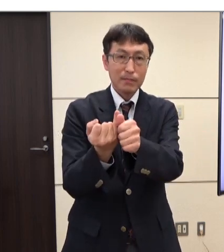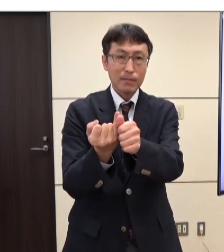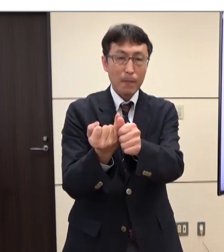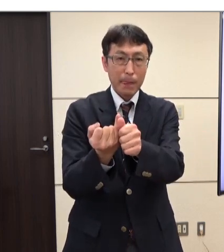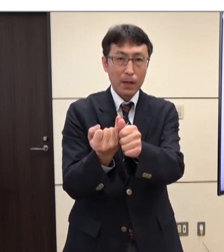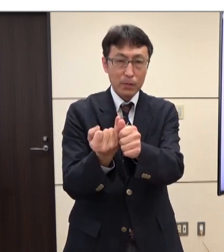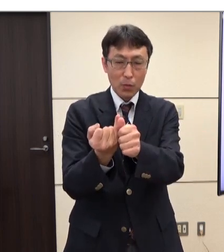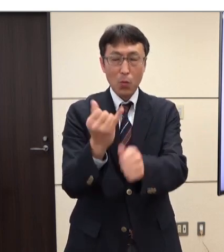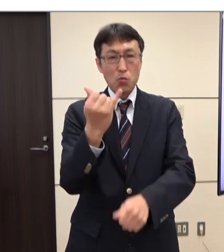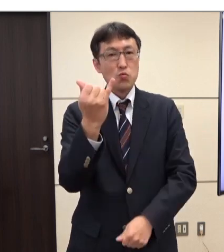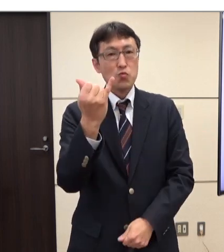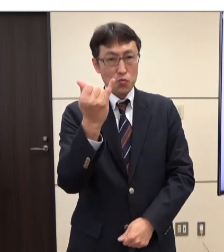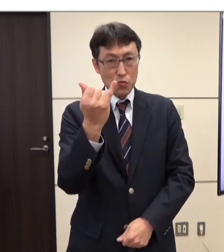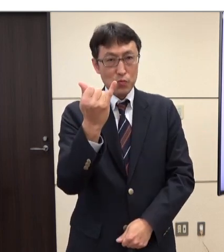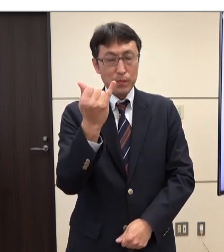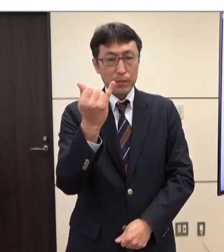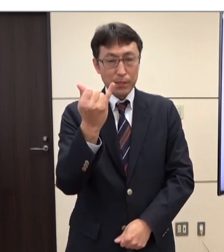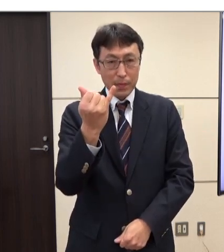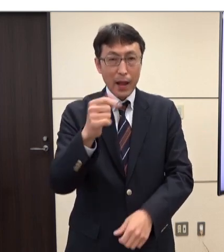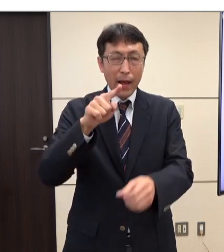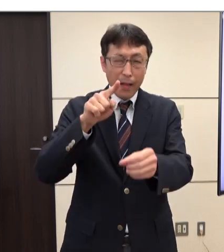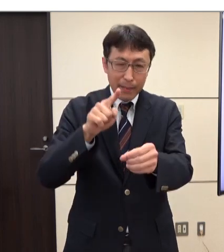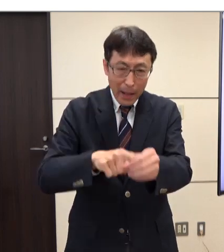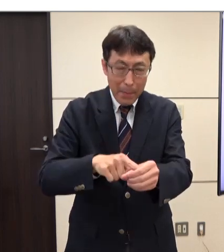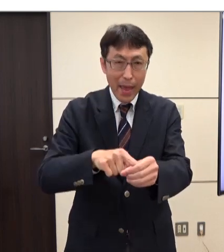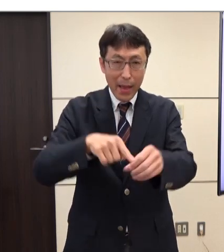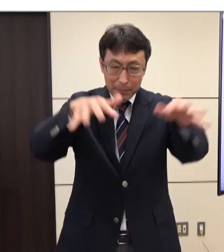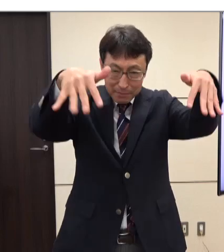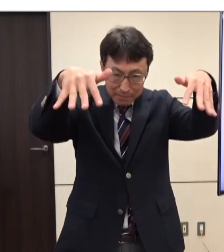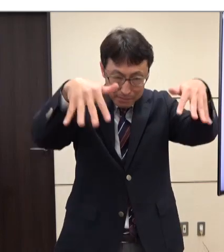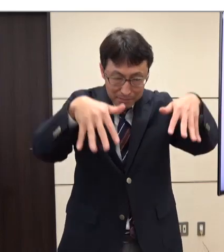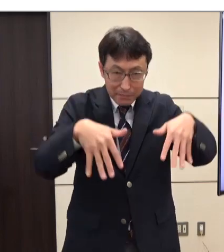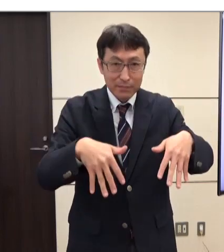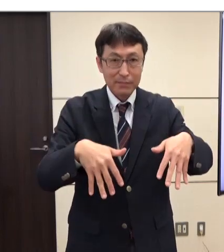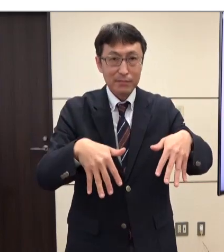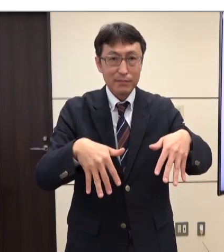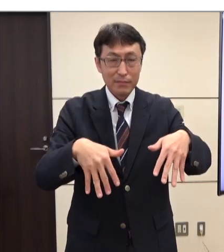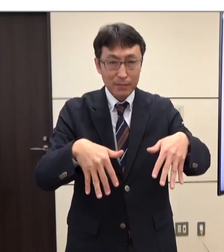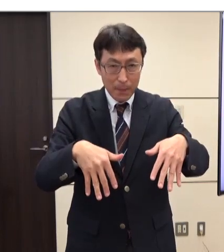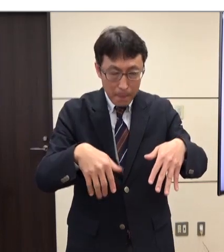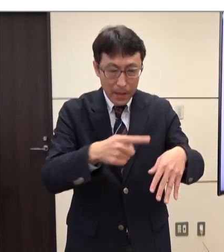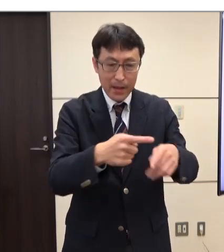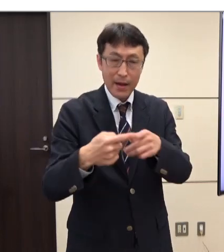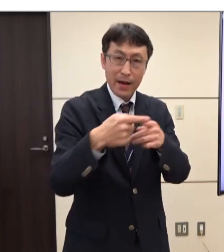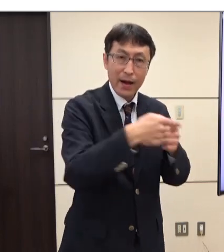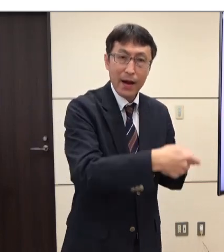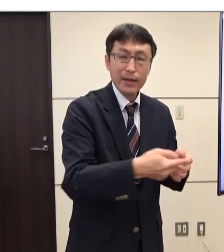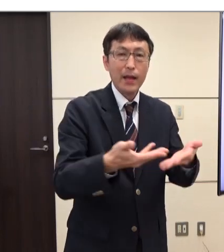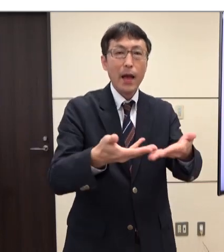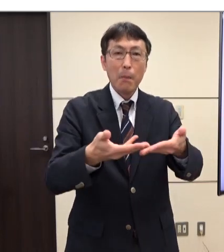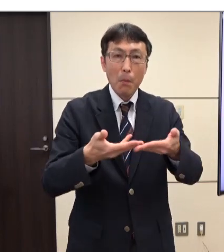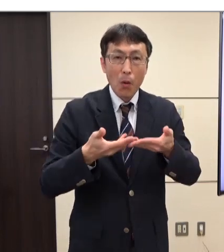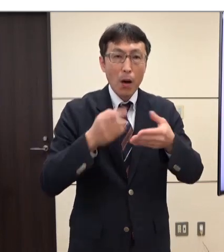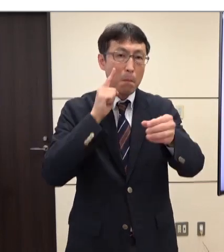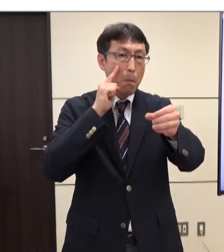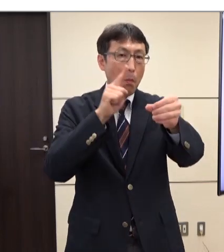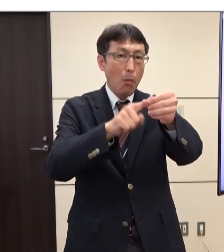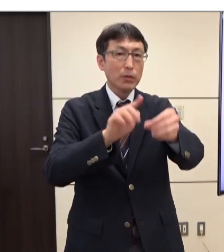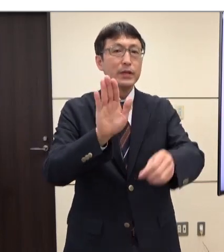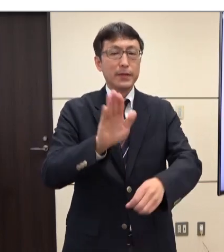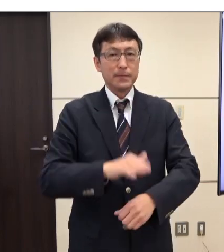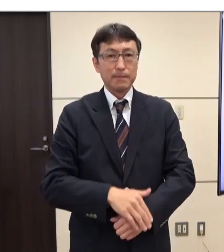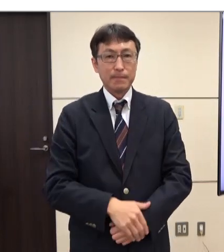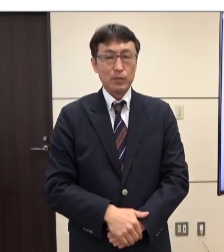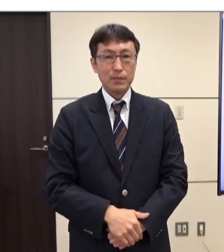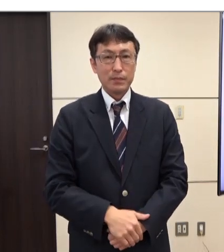借家契約として入居者を募集していくということにいたしたわけであります。まあ、今